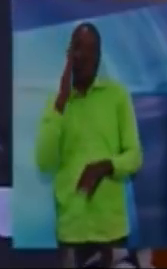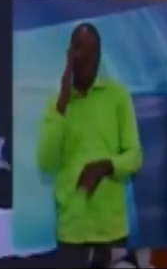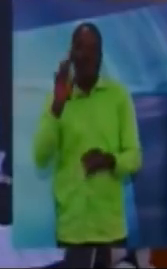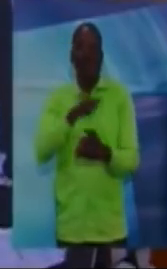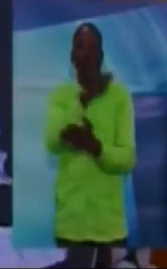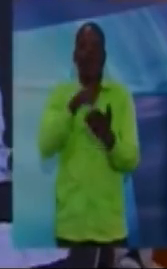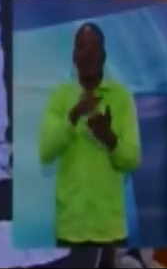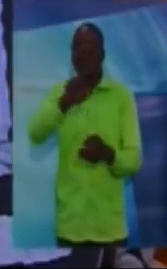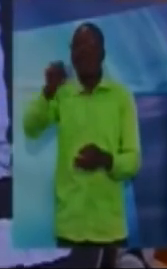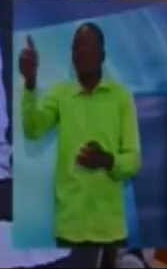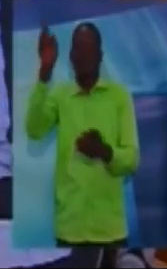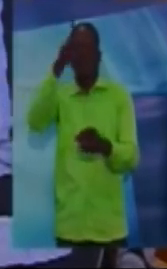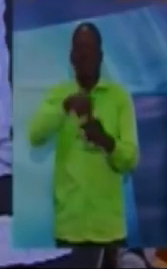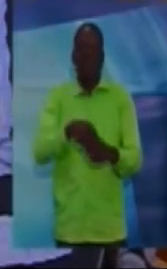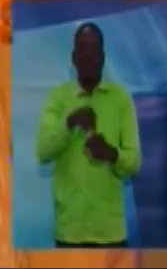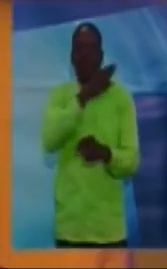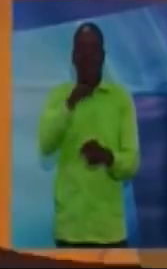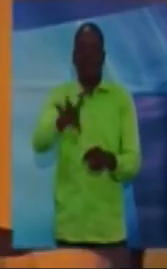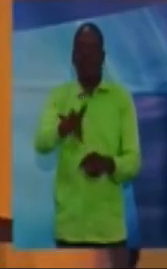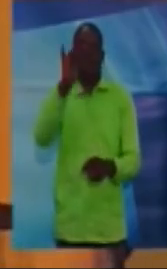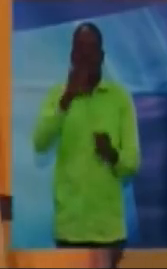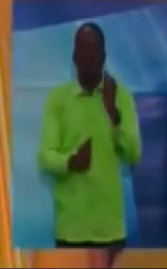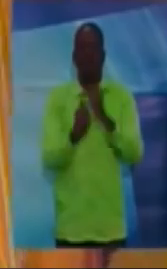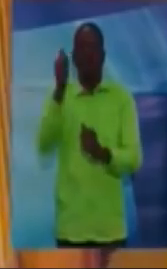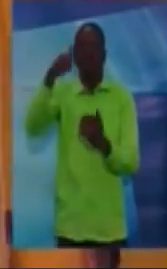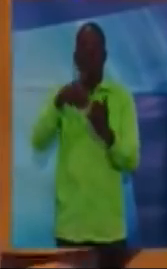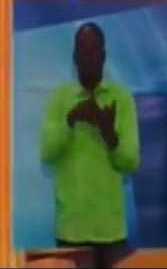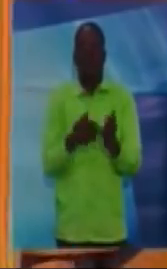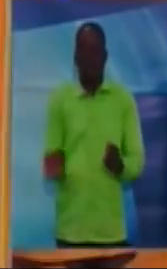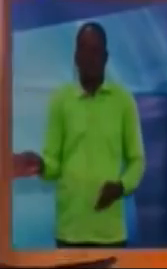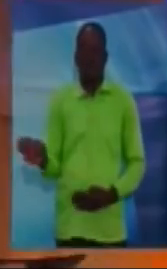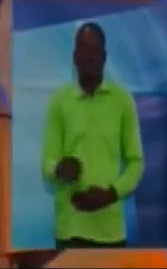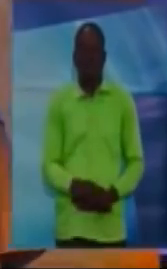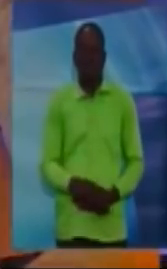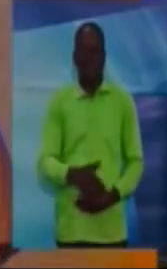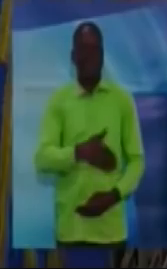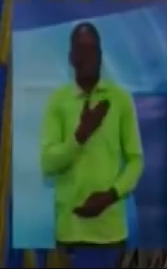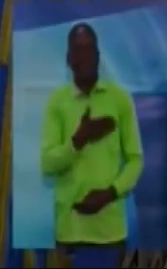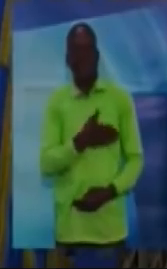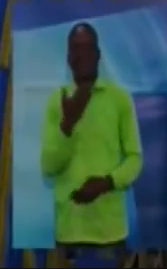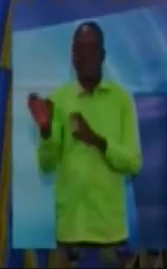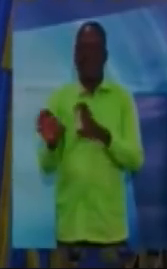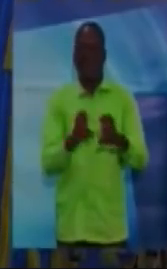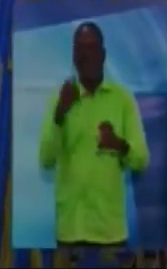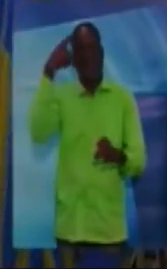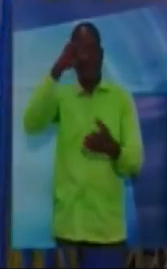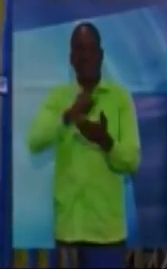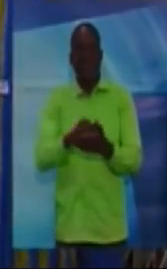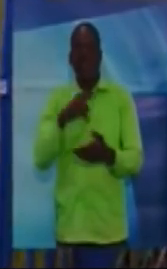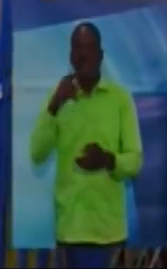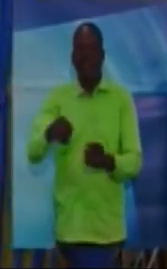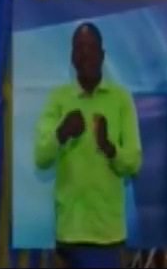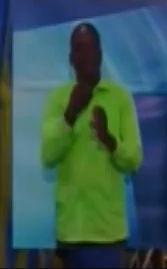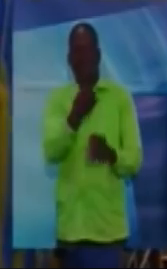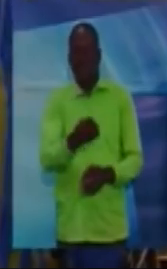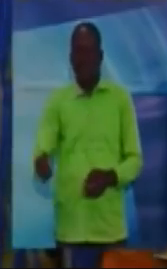autres participants, les Burkinabés se sont distingués le plus souvent par le Faso d'Anfani, fièrement arboré et qui constitue un élément